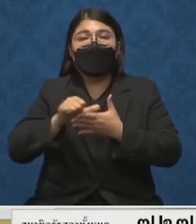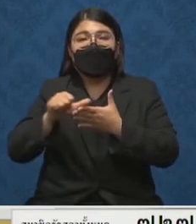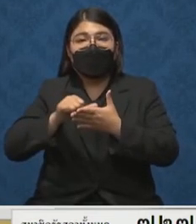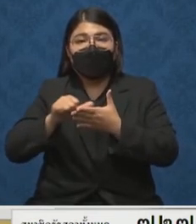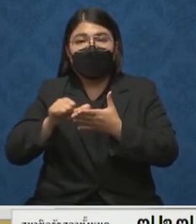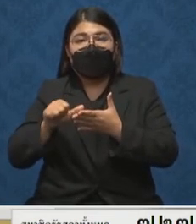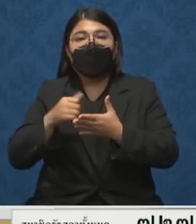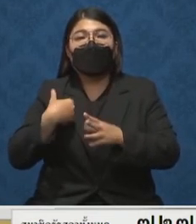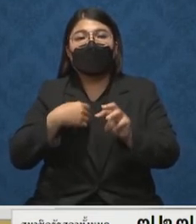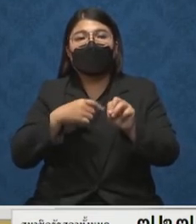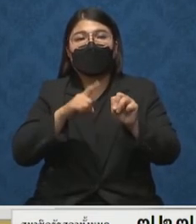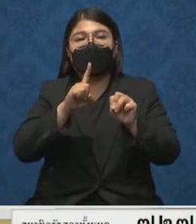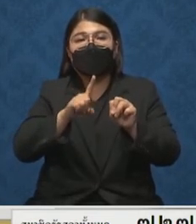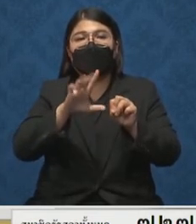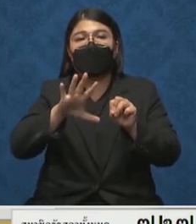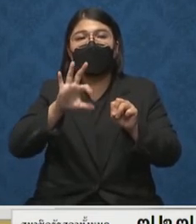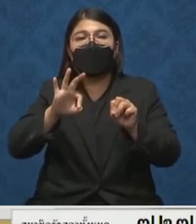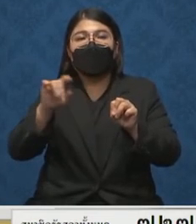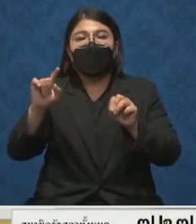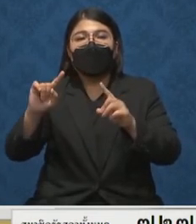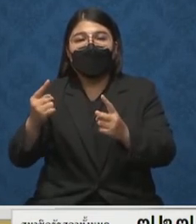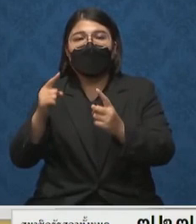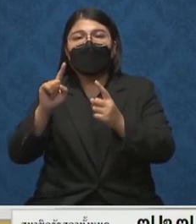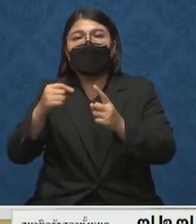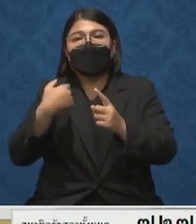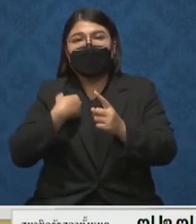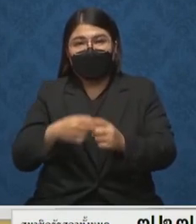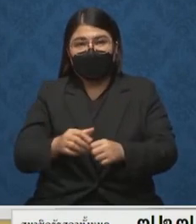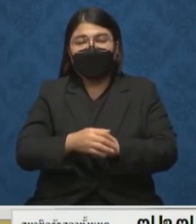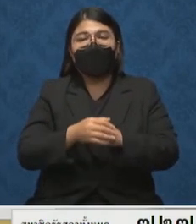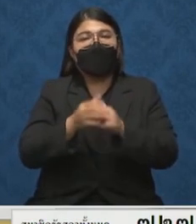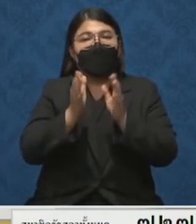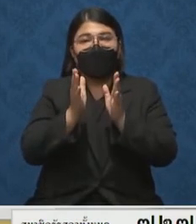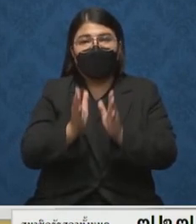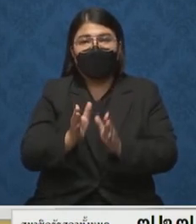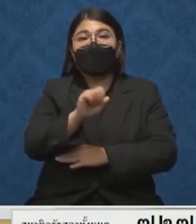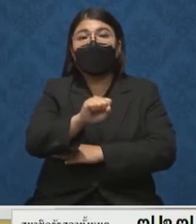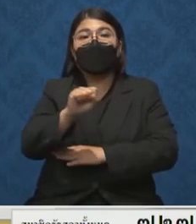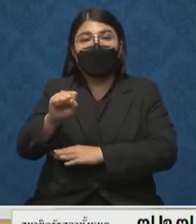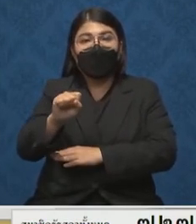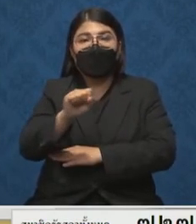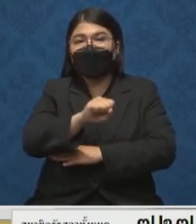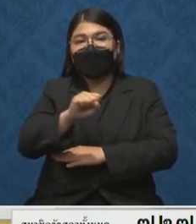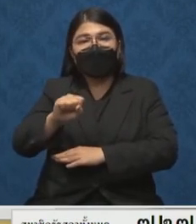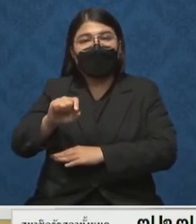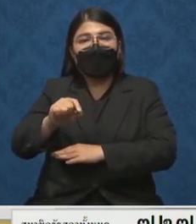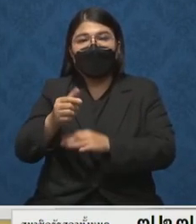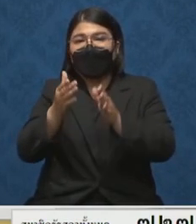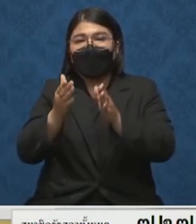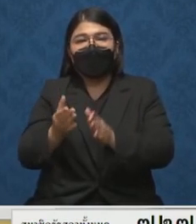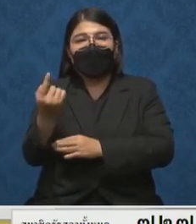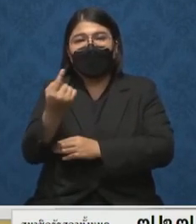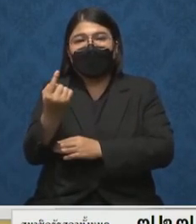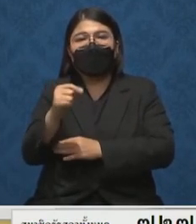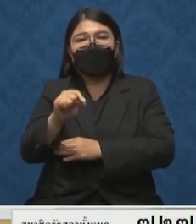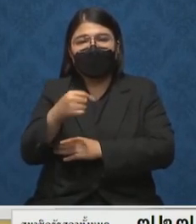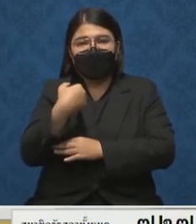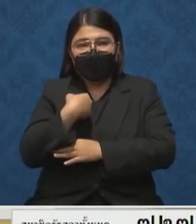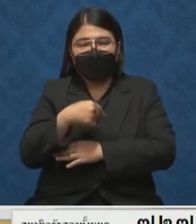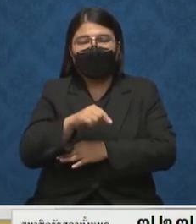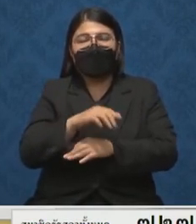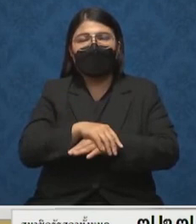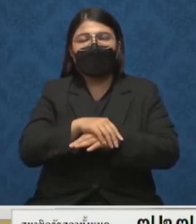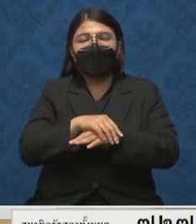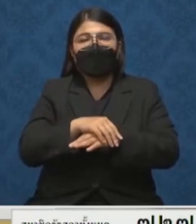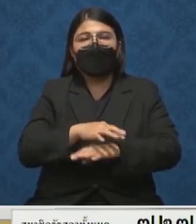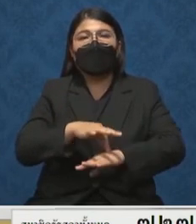159 วัก 1โยกำหนดให้สภพาผ sensational เท่านั้นตี่จะให้คามหนชอบบุคคลซึงสมควรไดรับการแต่ง